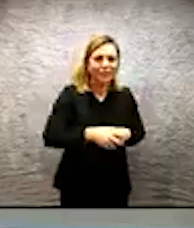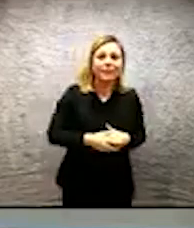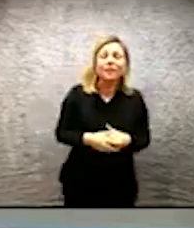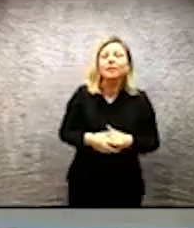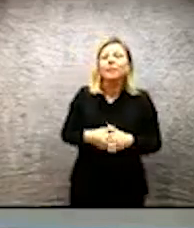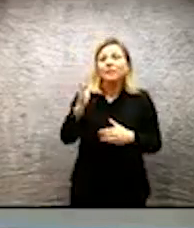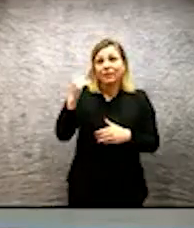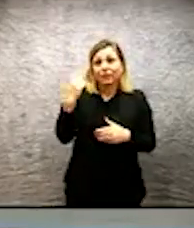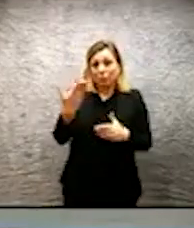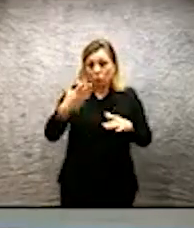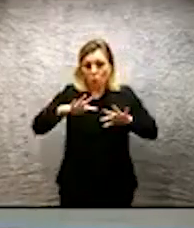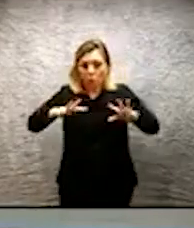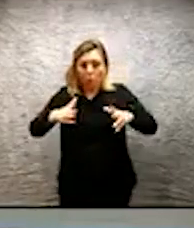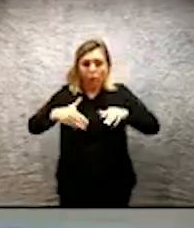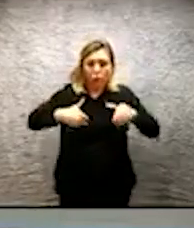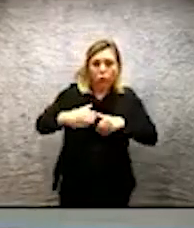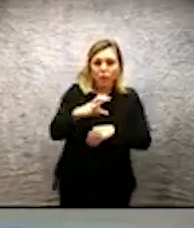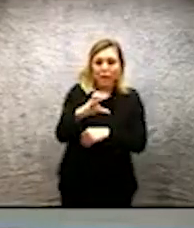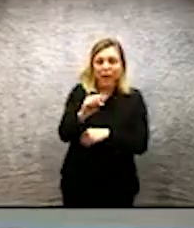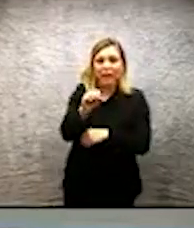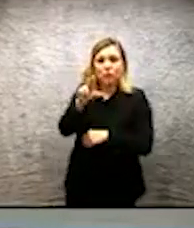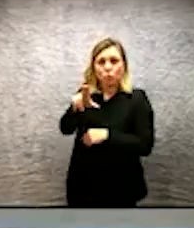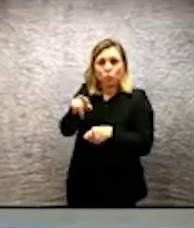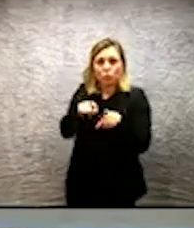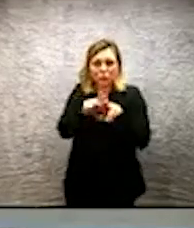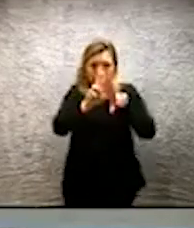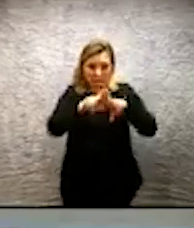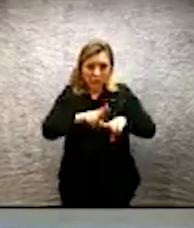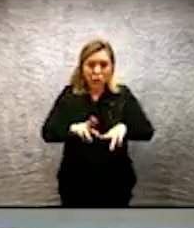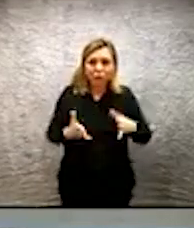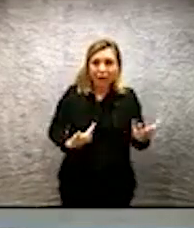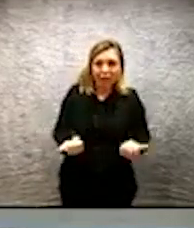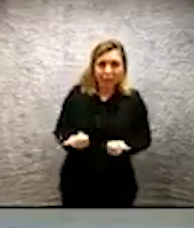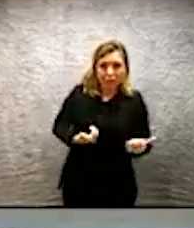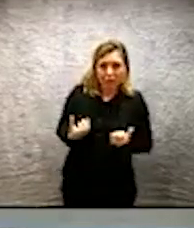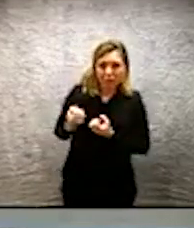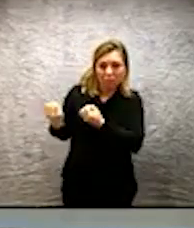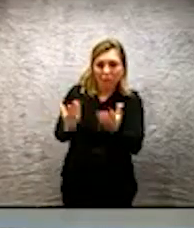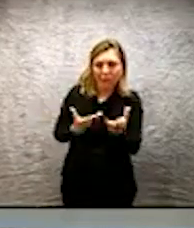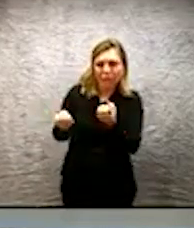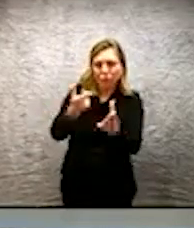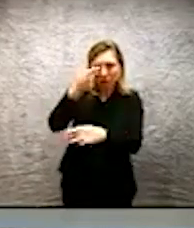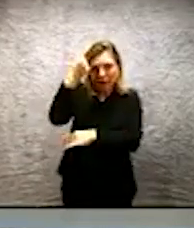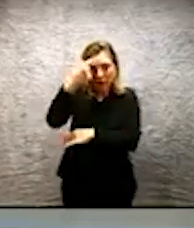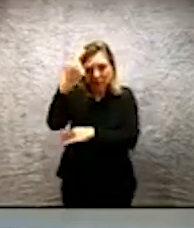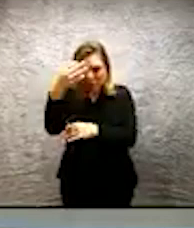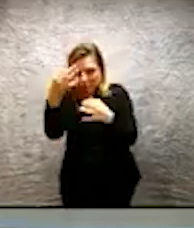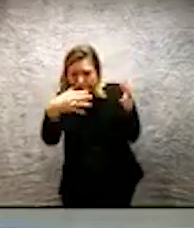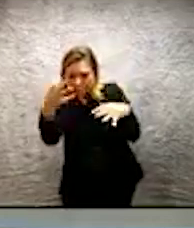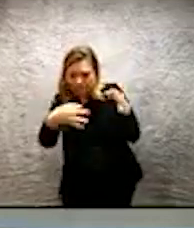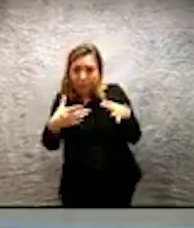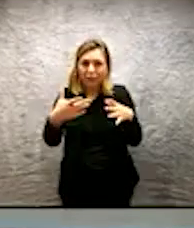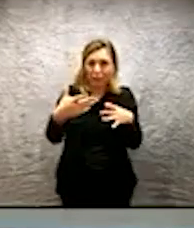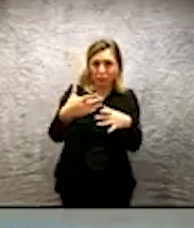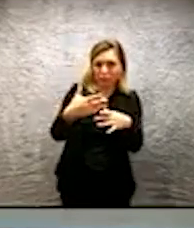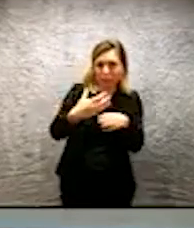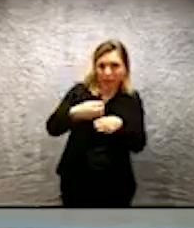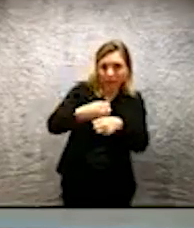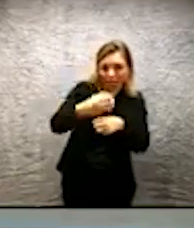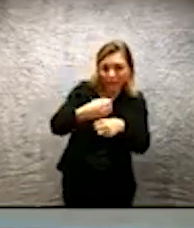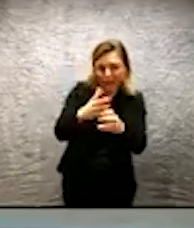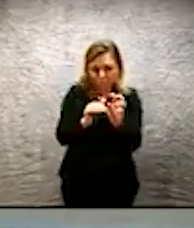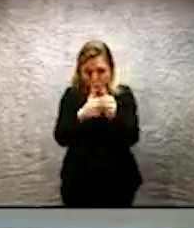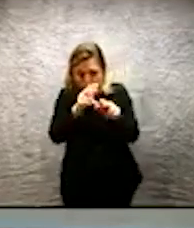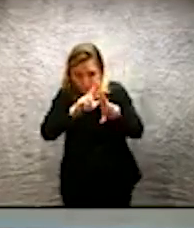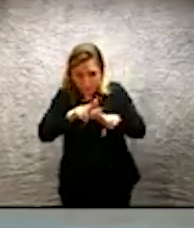du CSU pluricommunal, ainsi qu'à la maintenance et au service de prestations intellectuelles, de conception, de suivi des travaux et de